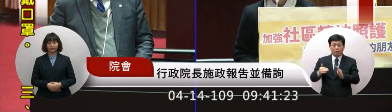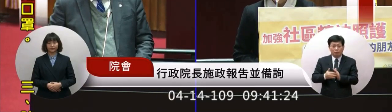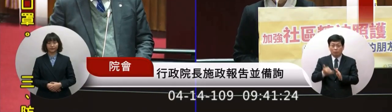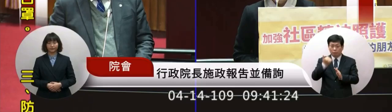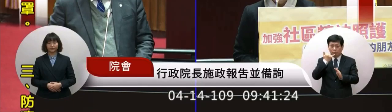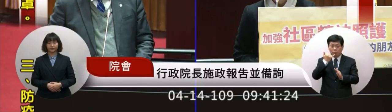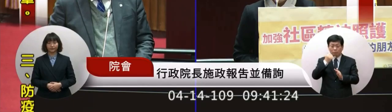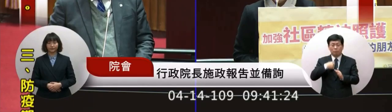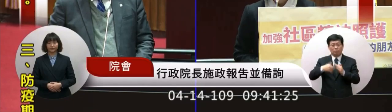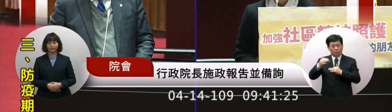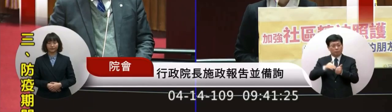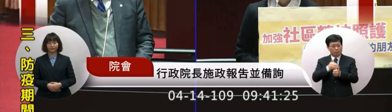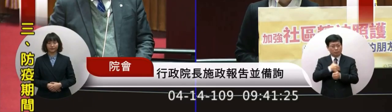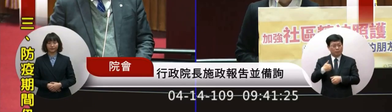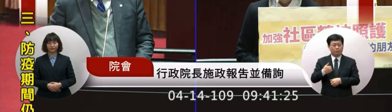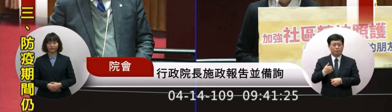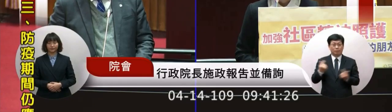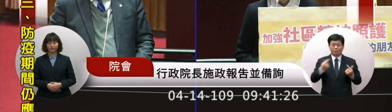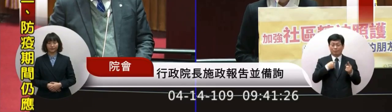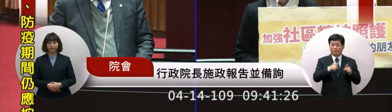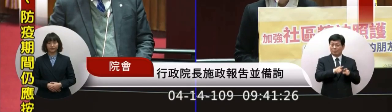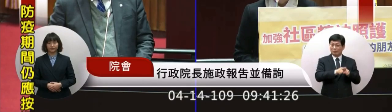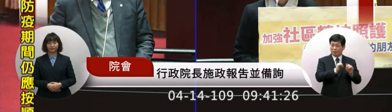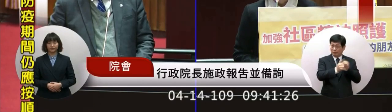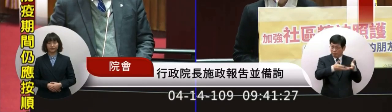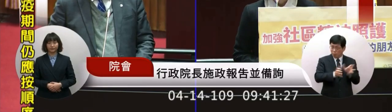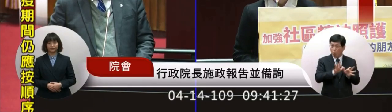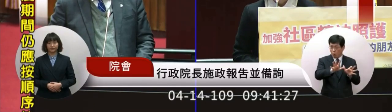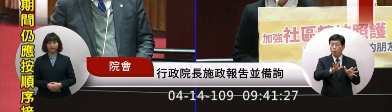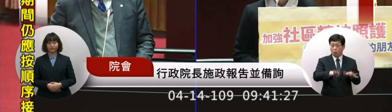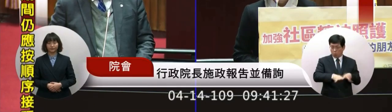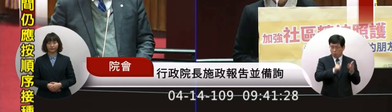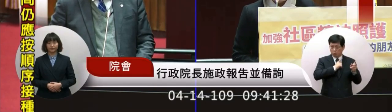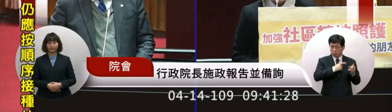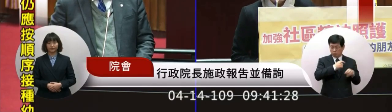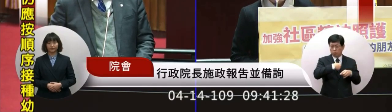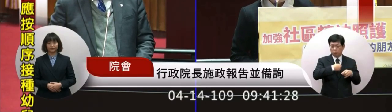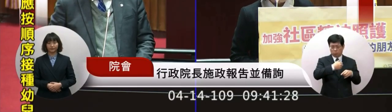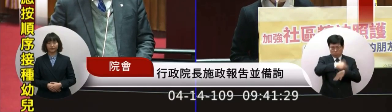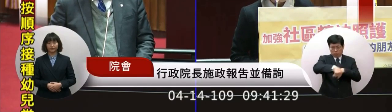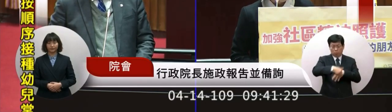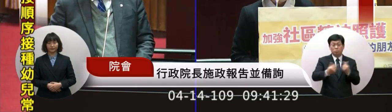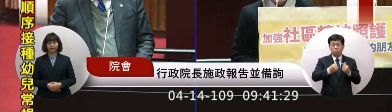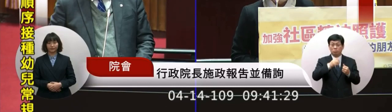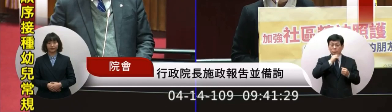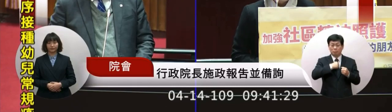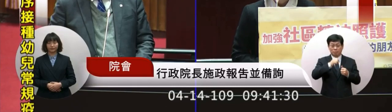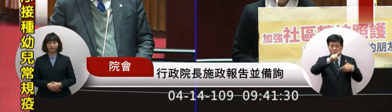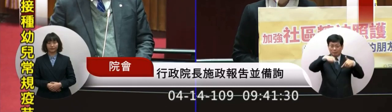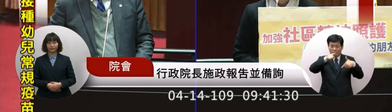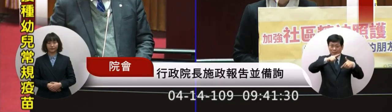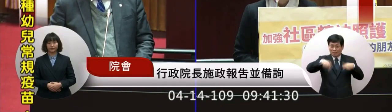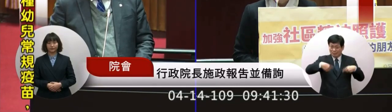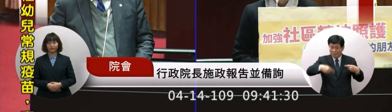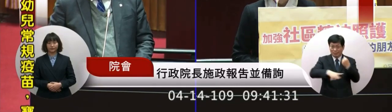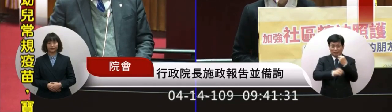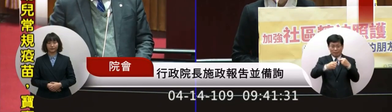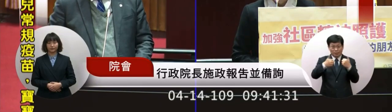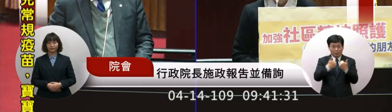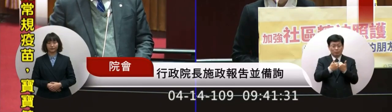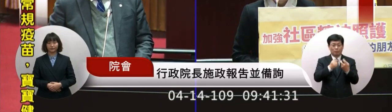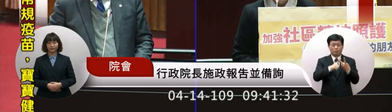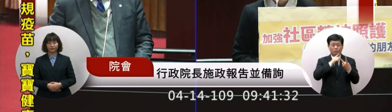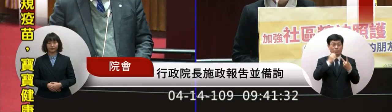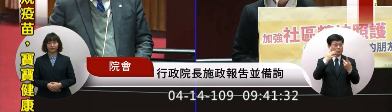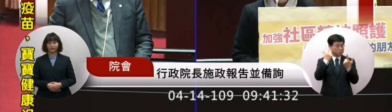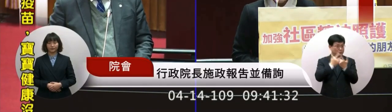能够及时的得到协助。所以我们可以看得到民间单位其实已经有进行这样子的协力了，比如说一天基金会的服务电话，又或者是新北康复